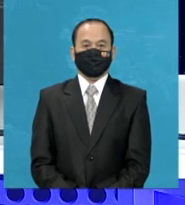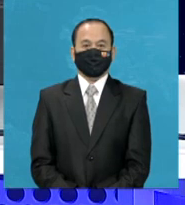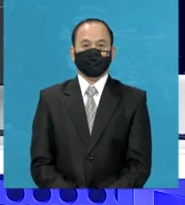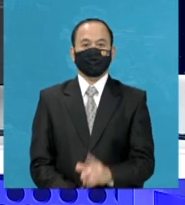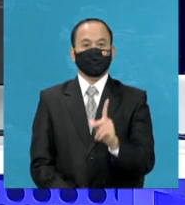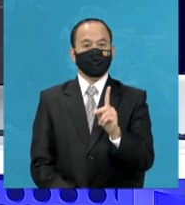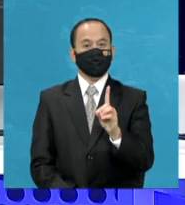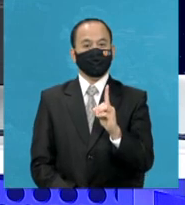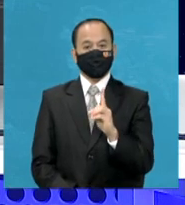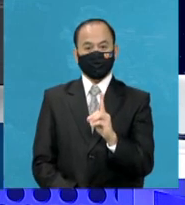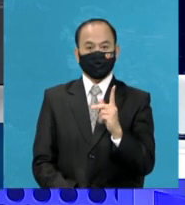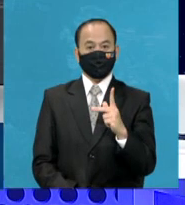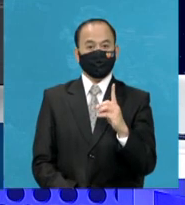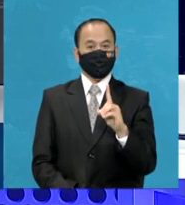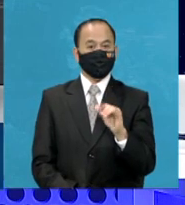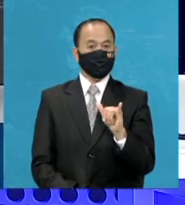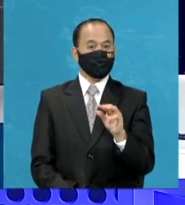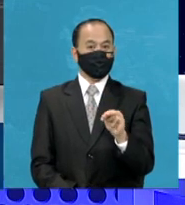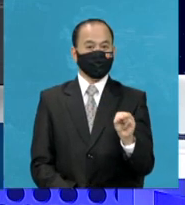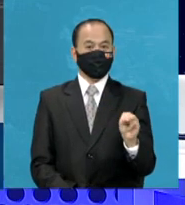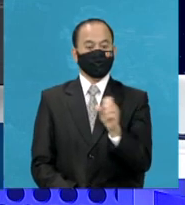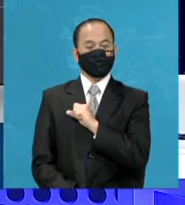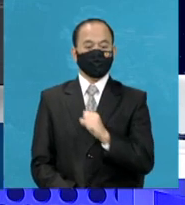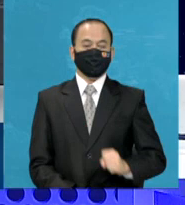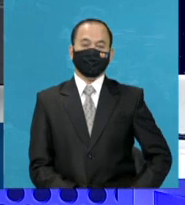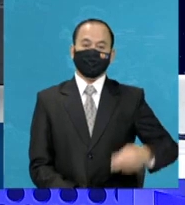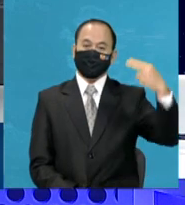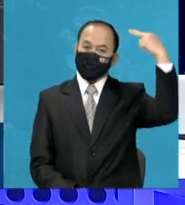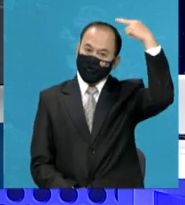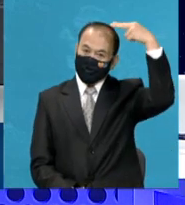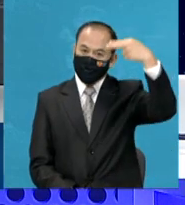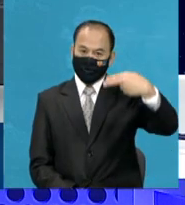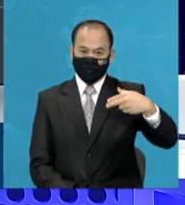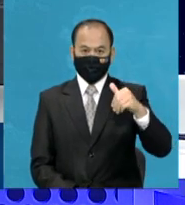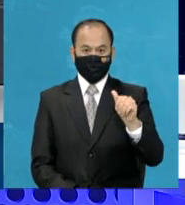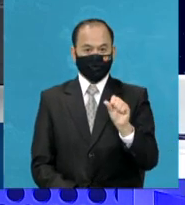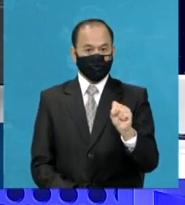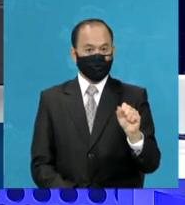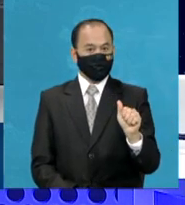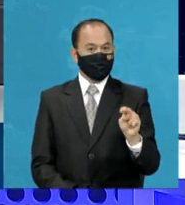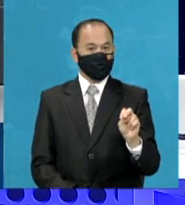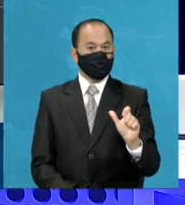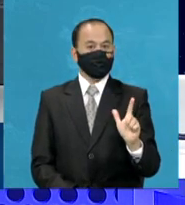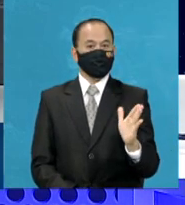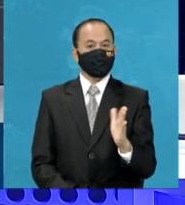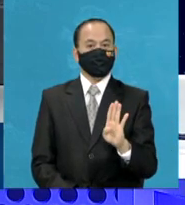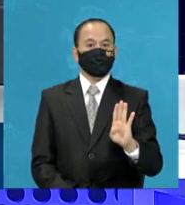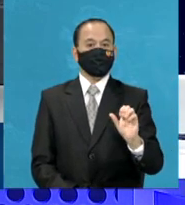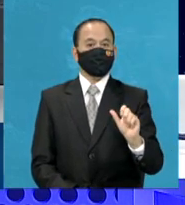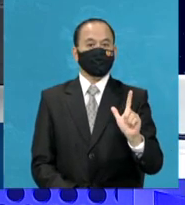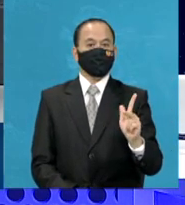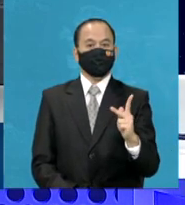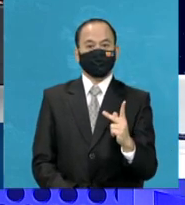Hai kebawah duli Yang Maha Mulia Paduka Sri Baginda Sultan Haji Hassanal Bolkiah mu'izzaddin waddaulah Ibni almarhum